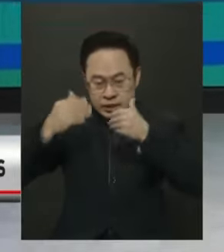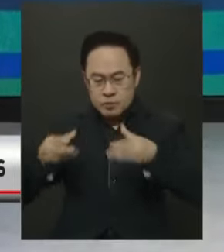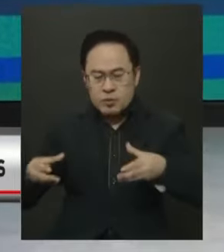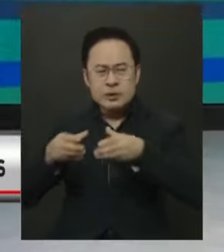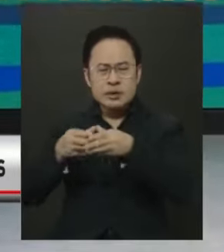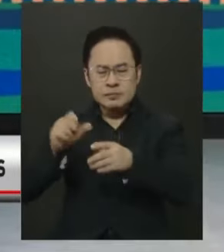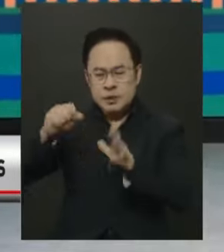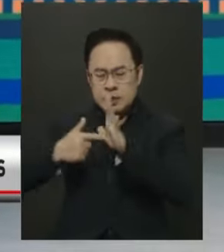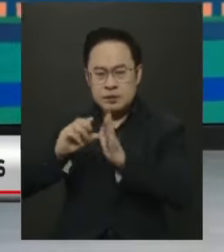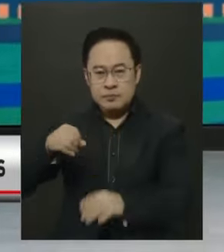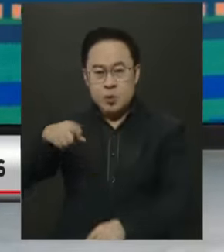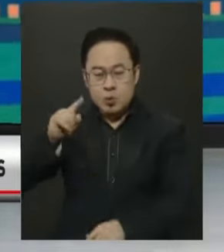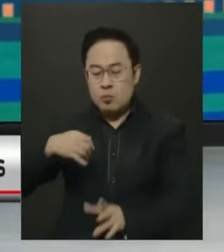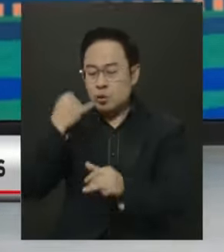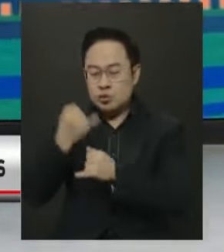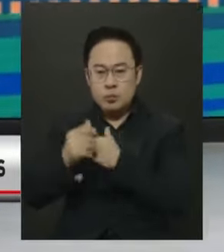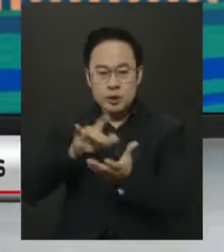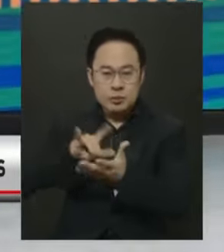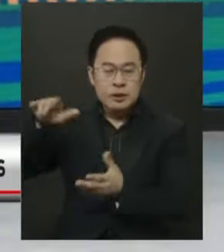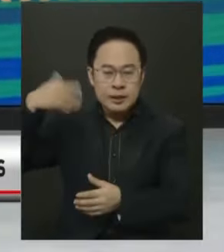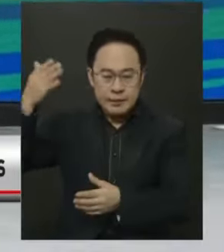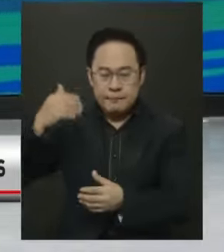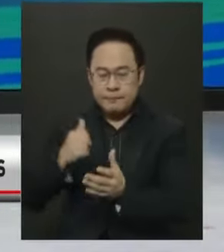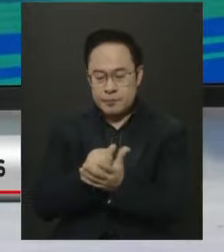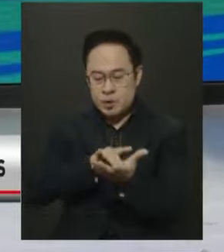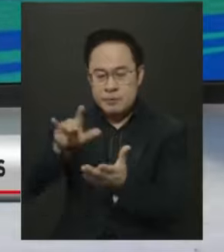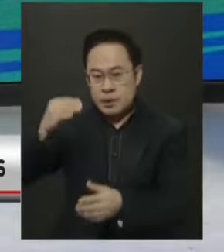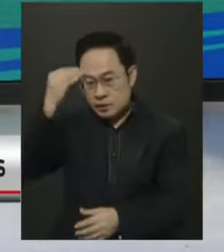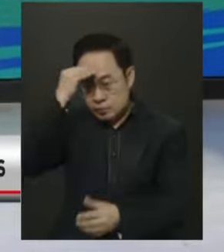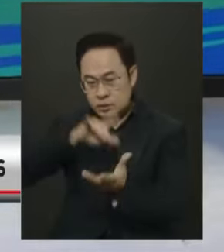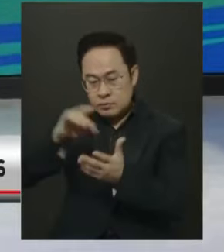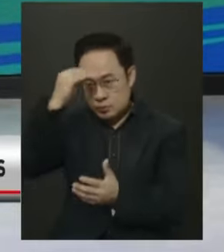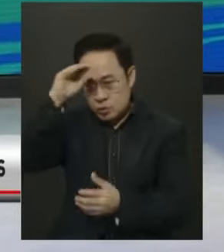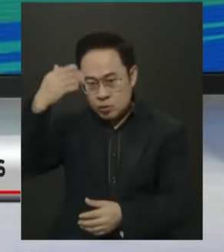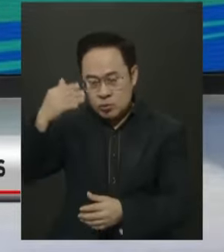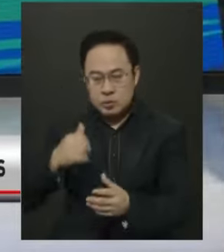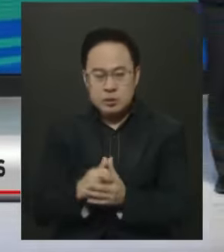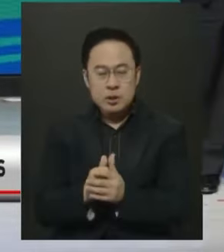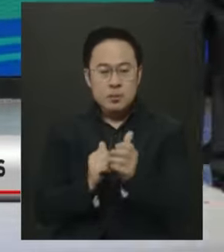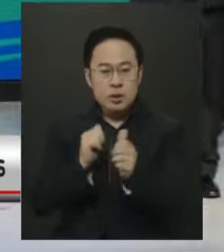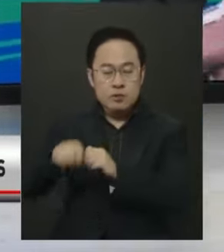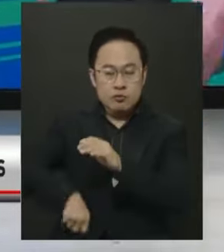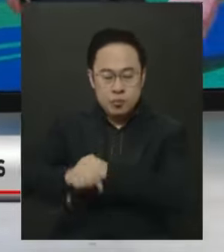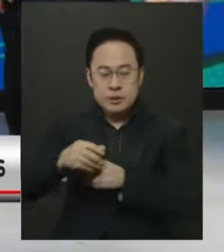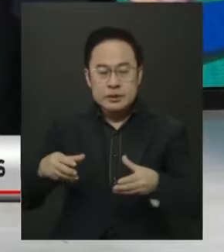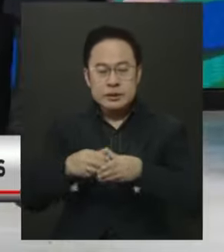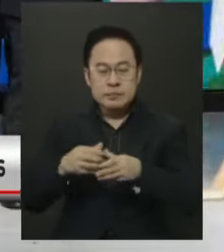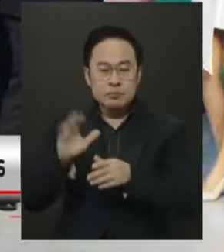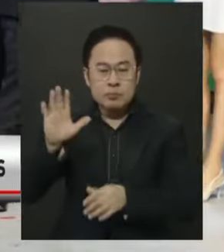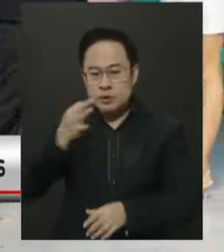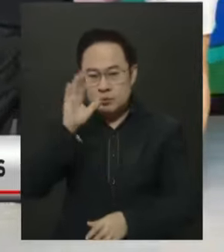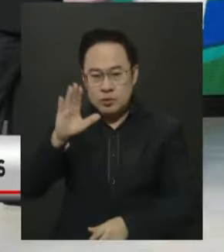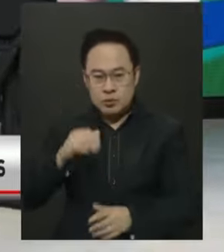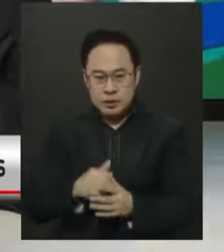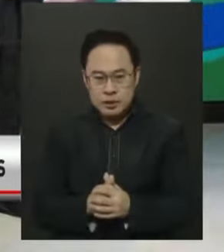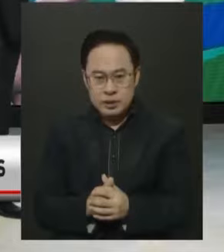Considerate Sapporoแต่ว่าก่อนทจะถงงาน FA Thailandองเจ้าตตต้รบบนกลับทญี่ปุนเพื่อไปรบชายตนสงกัดน่ แล